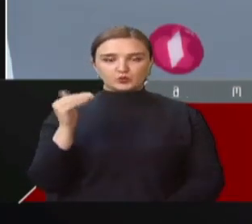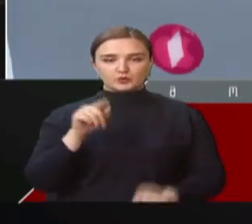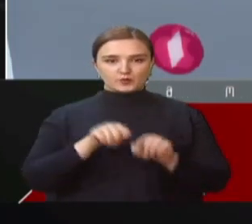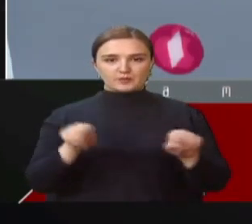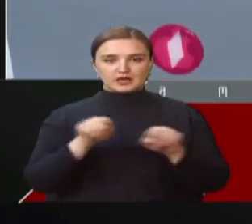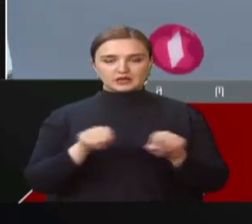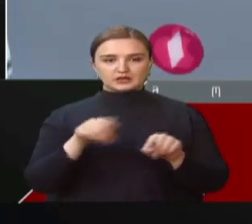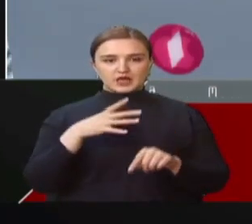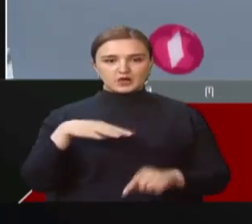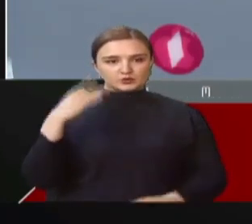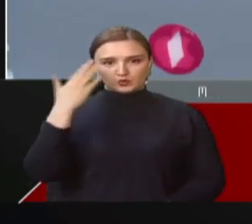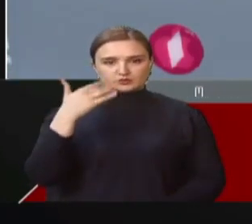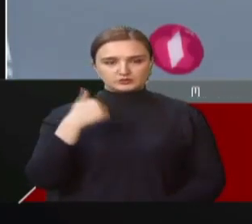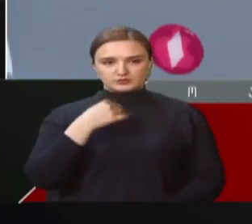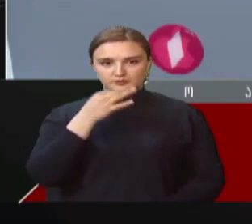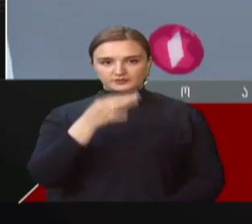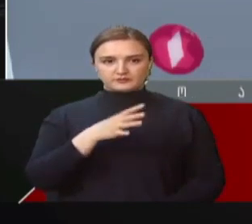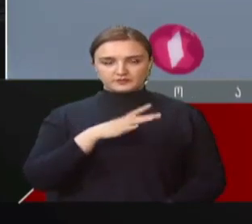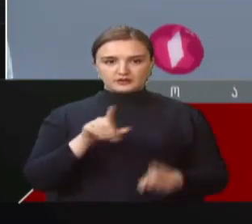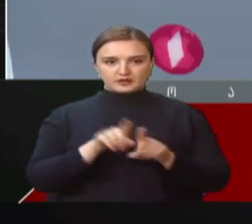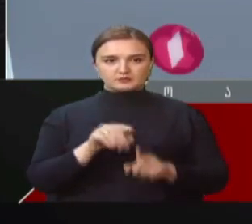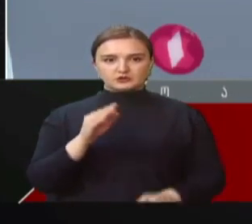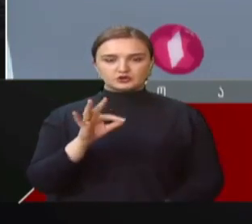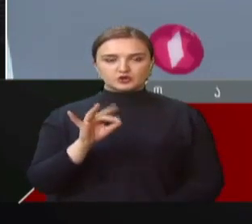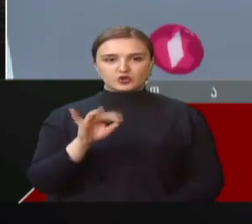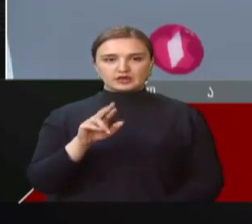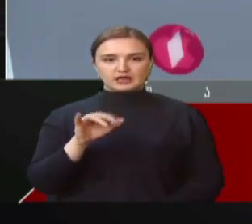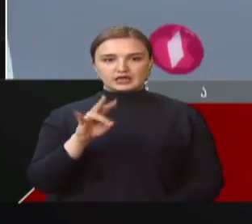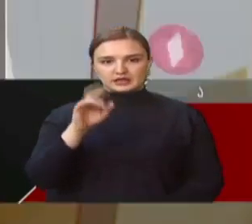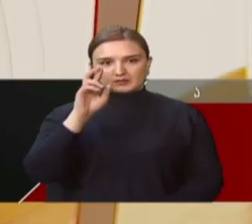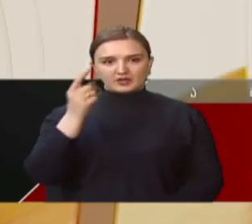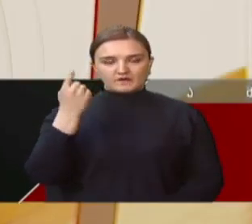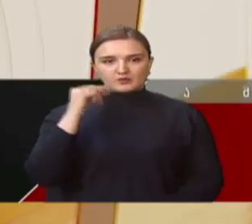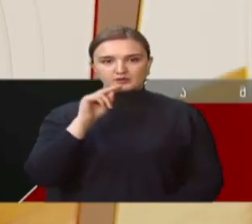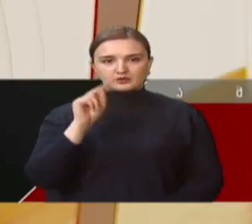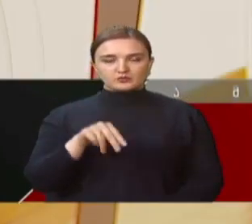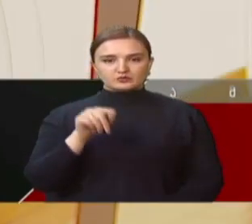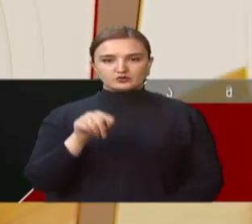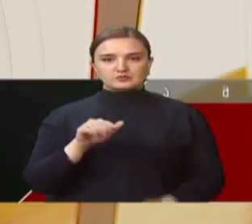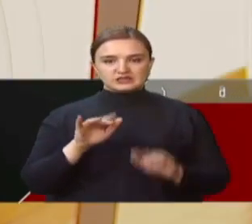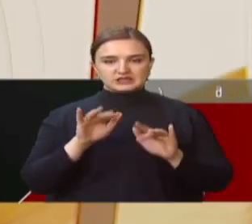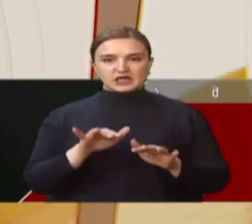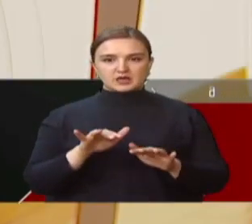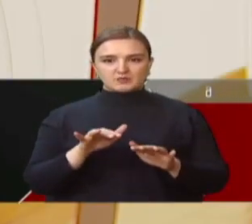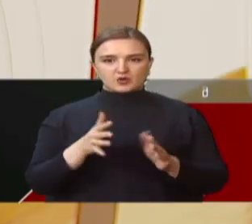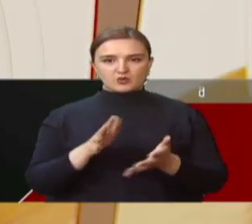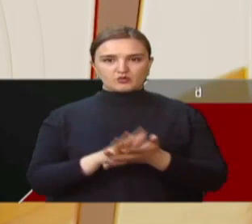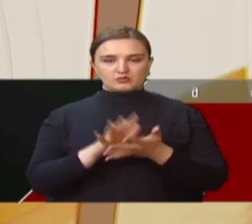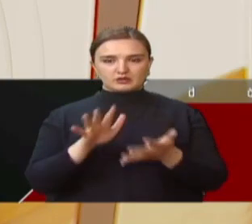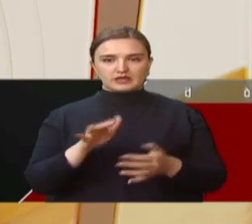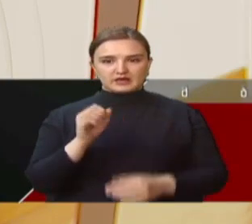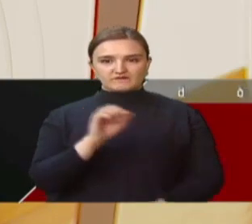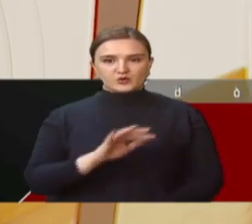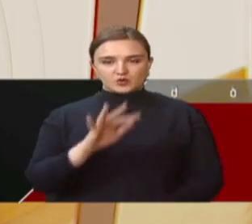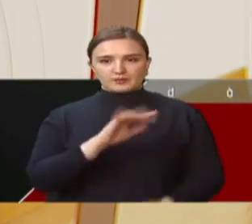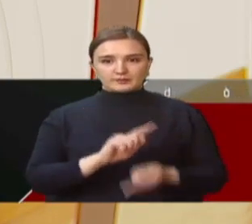parlamentici, cartul oțnebas, ghetuit. Asta e abrele din jurnalia asta, roba, să trăm zilgamon, trelsacmi, roba, să ceva, Europa și eu. Piri chitari, e